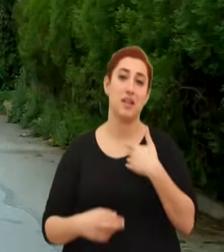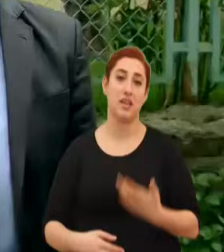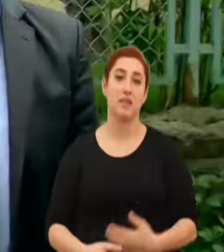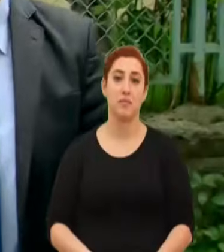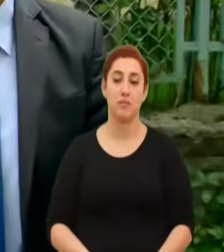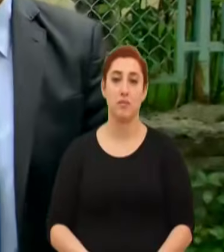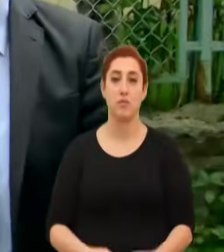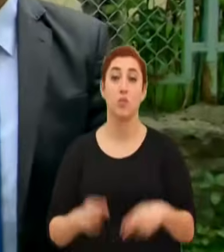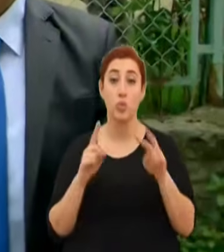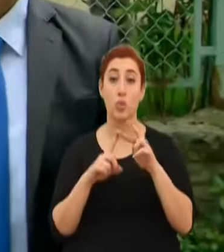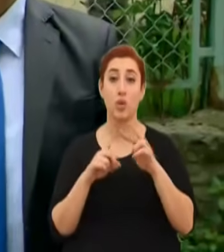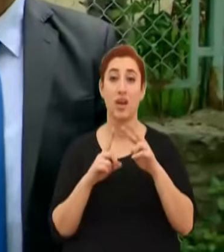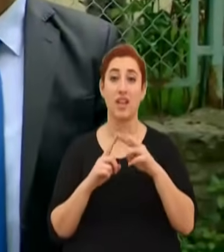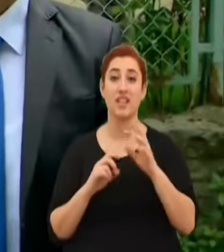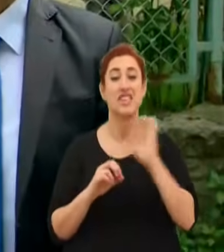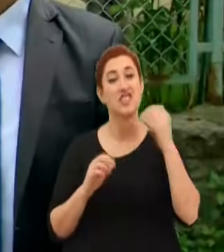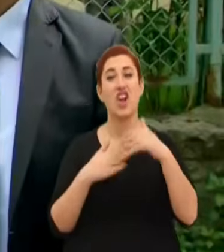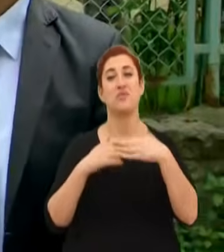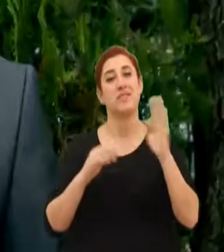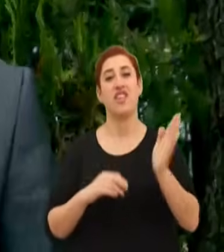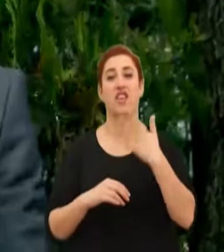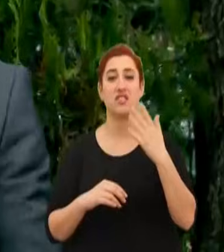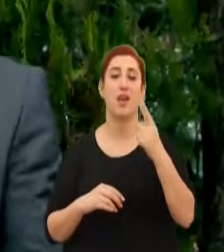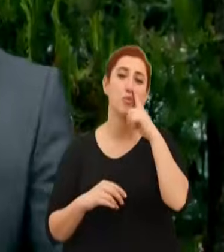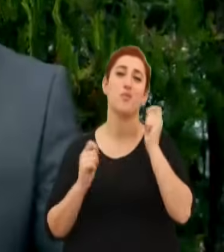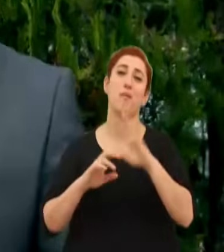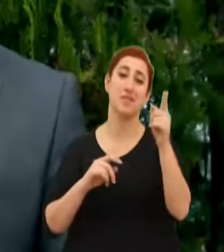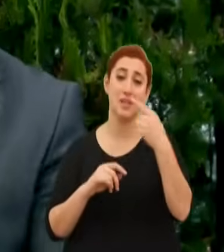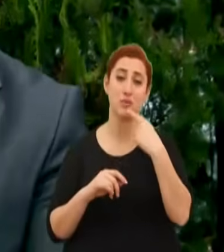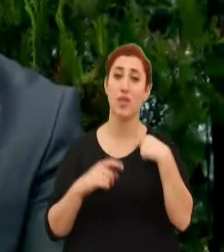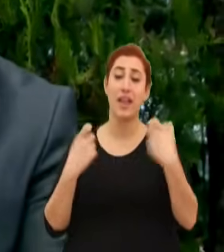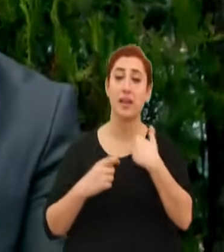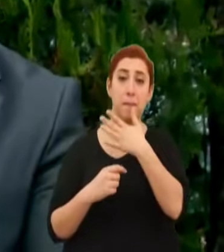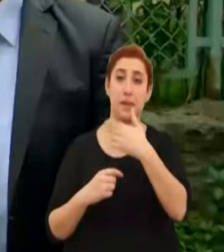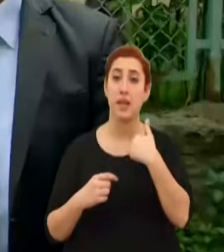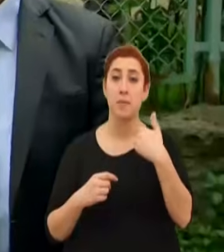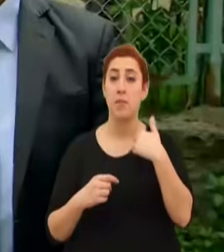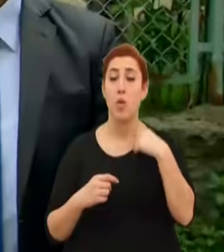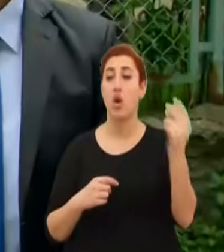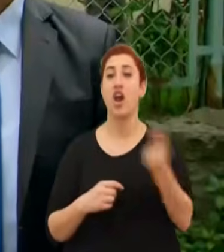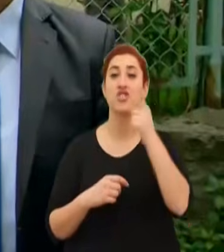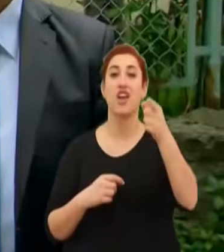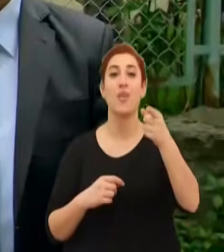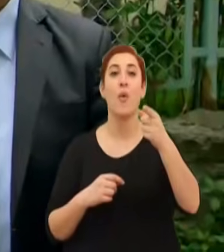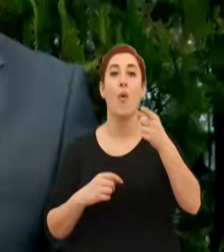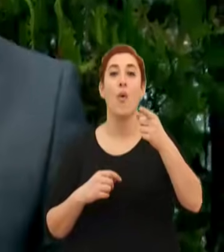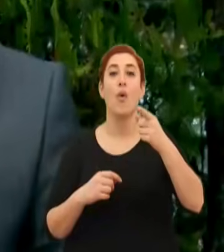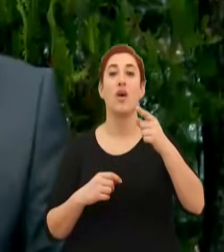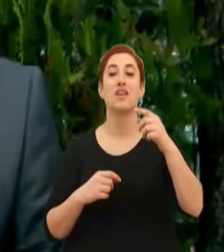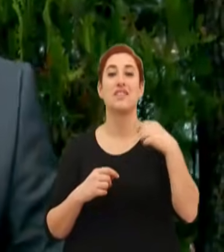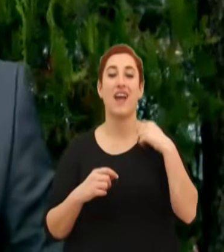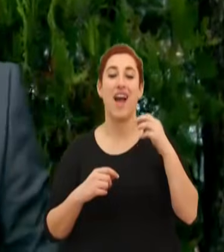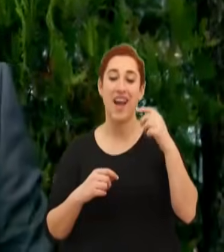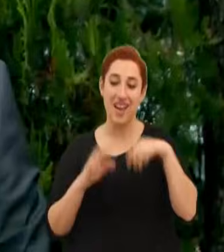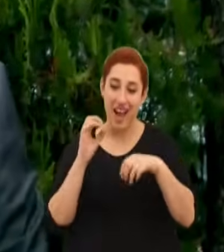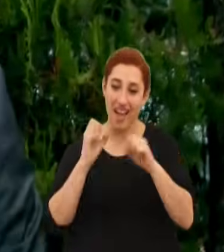bilebilirdim? Nurhan, keşke hiç karışmasaydın. Ya müdürüm yapmayın, siz de mi ya? Nereden bilebilirdim? Ben o kaçanı mağdur olan sandım.